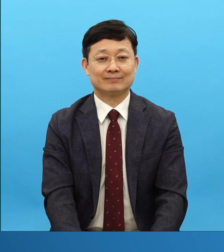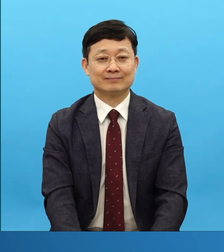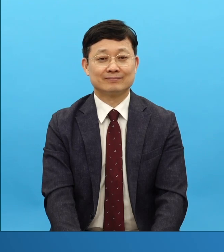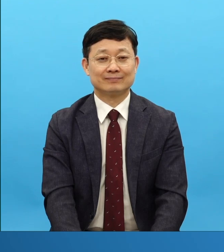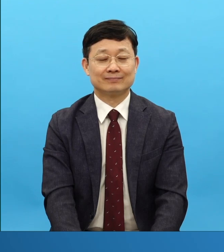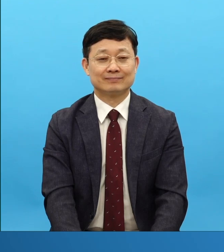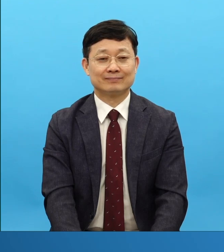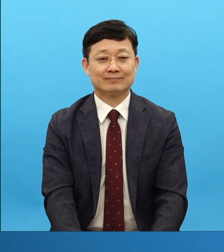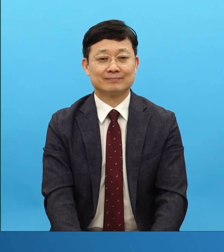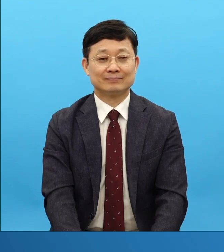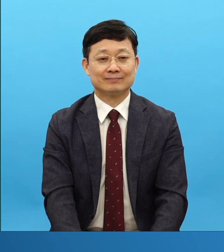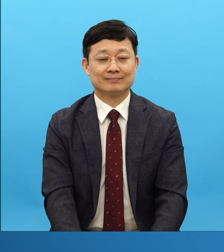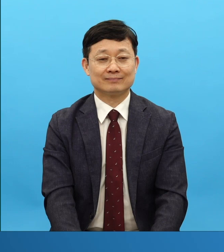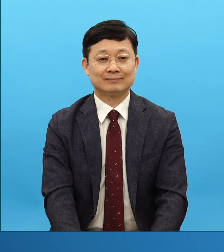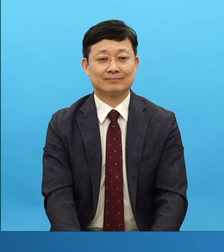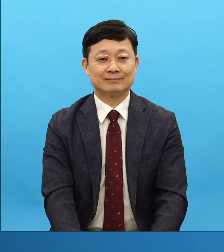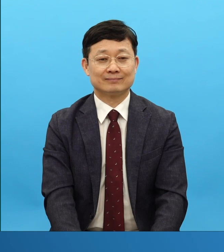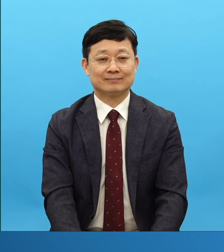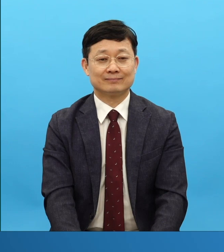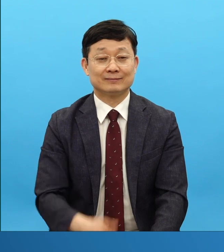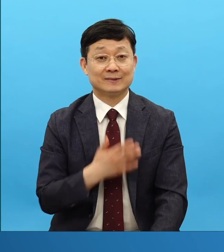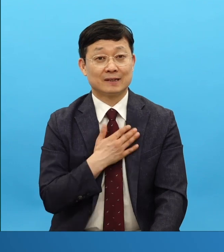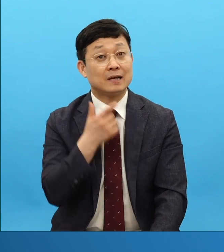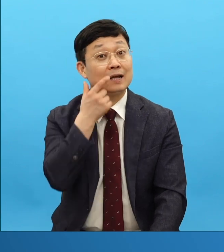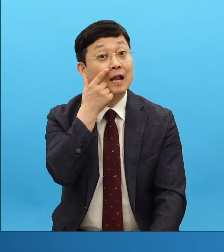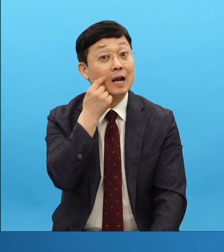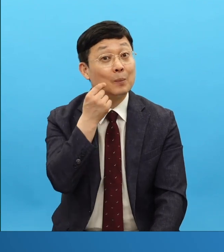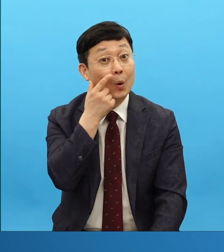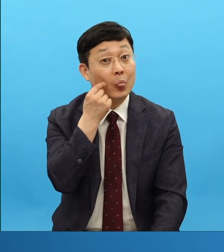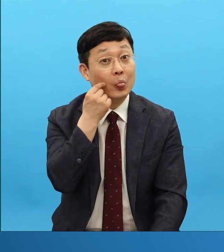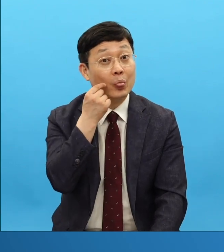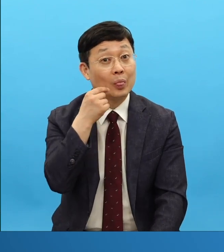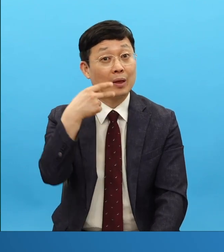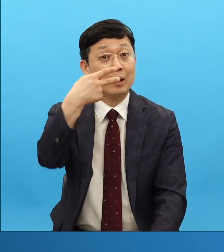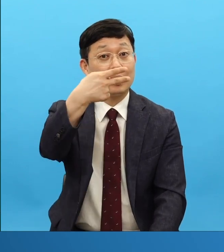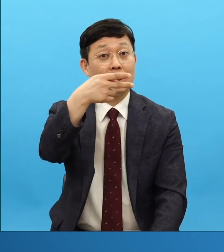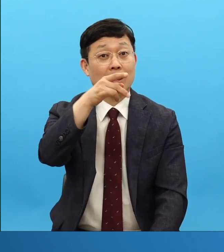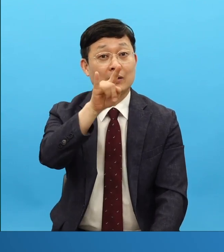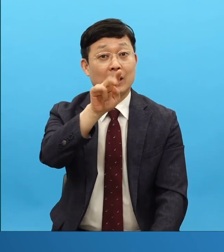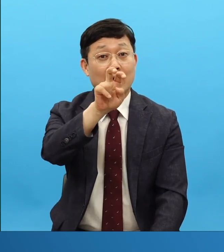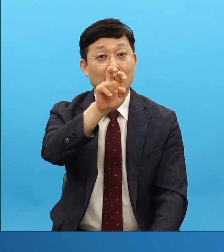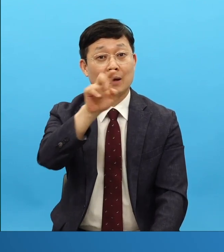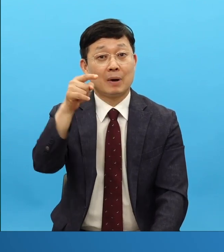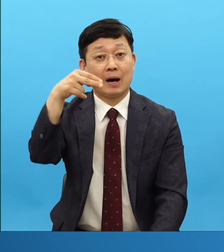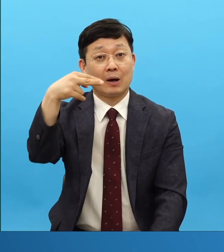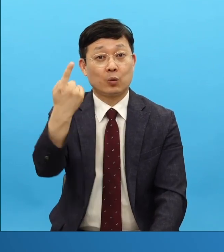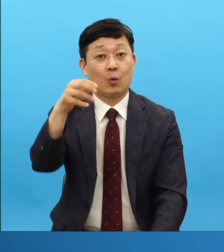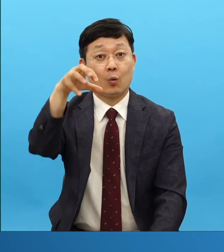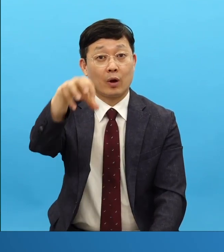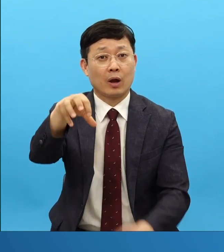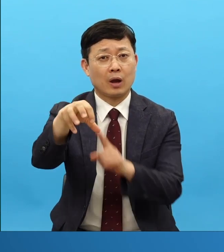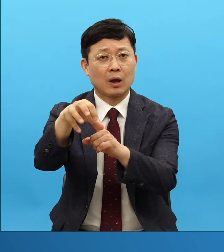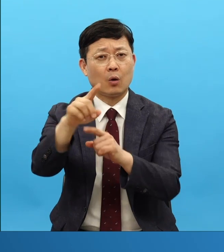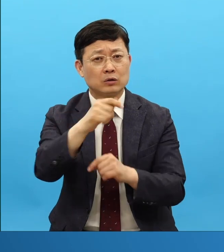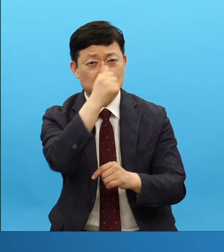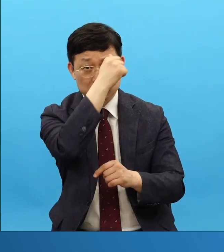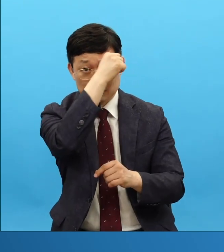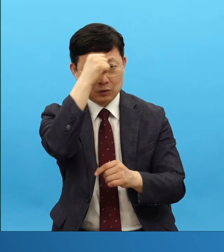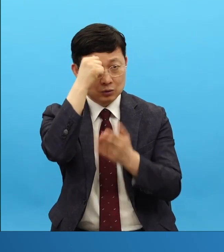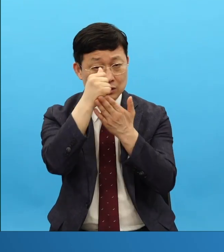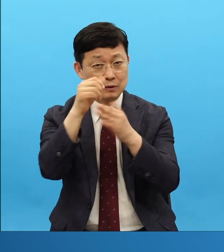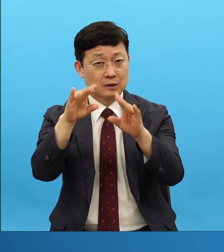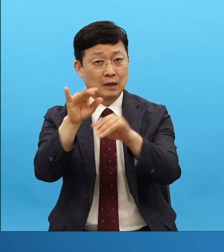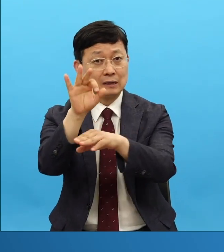있거든요. 저 일본의 그 대마도 그걸 우리 장모님 한 분이요. 그걸 사서 완전히